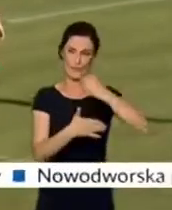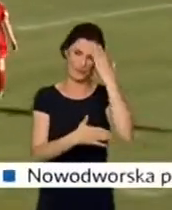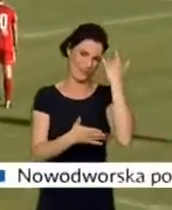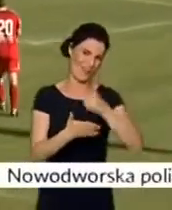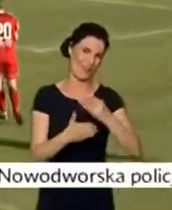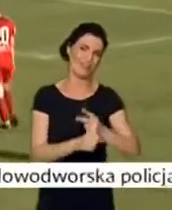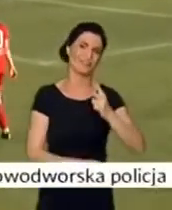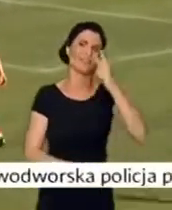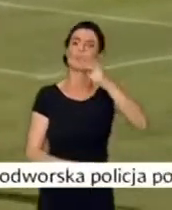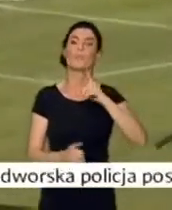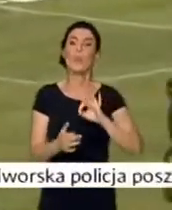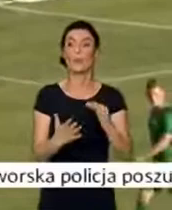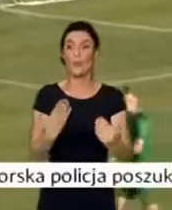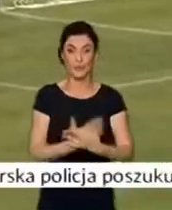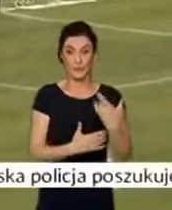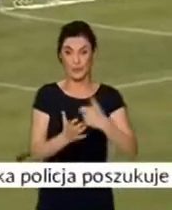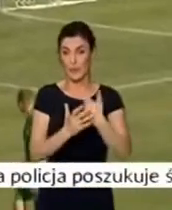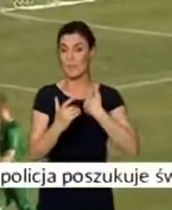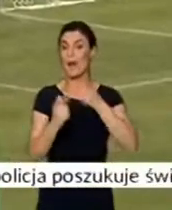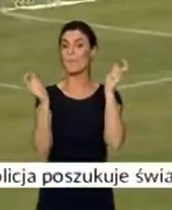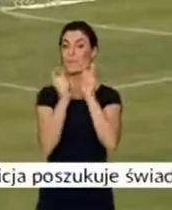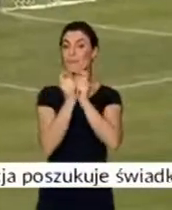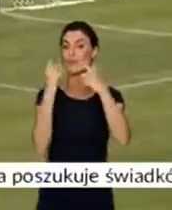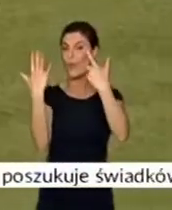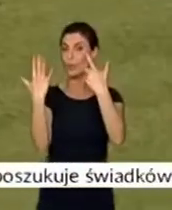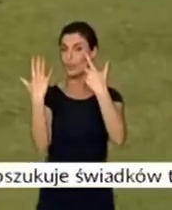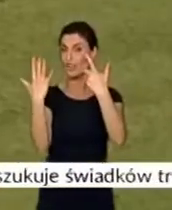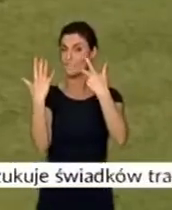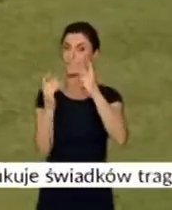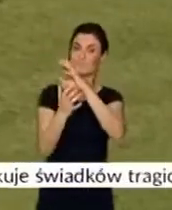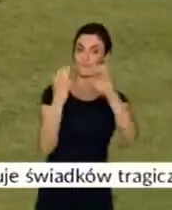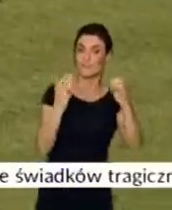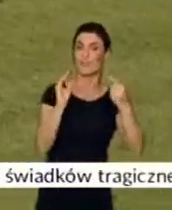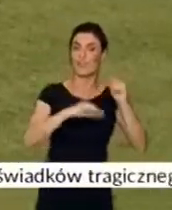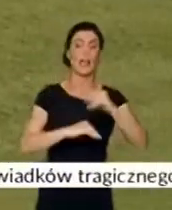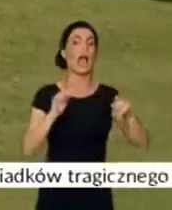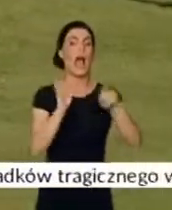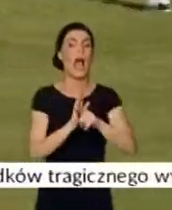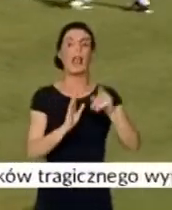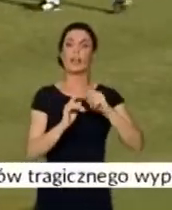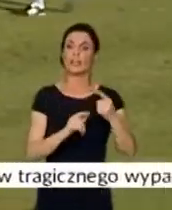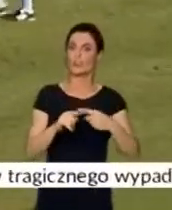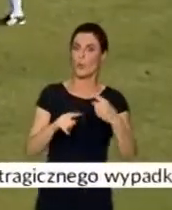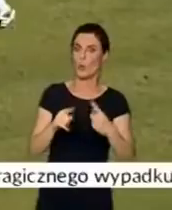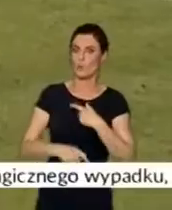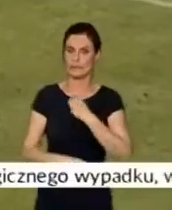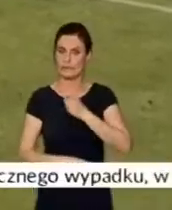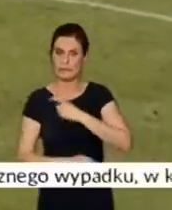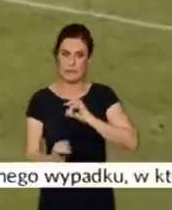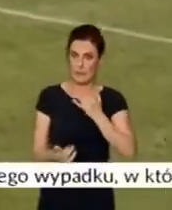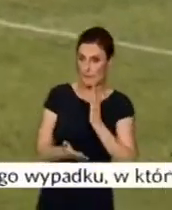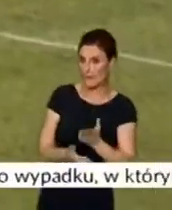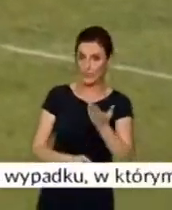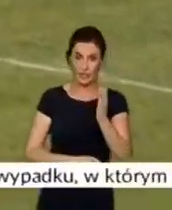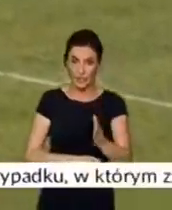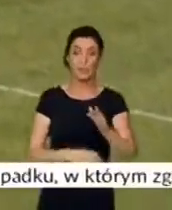Świt nad strefą spadkową ma bowiem 8 punktów przewagi. Broń ma 3 oczka zapasu mniej i wciąż drży o trzecioligowy byt.